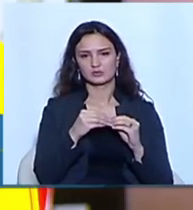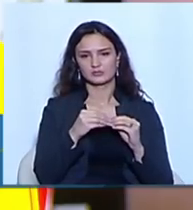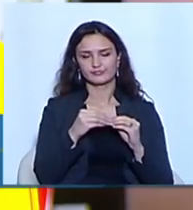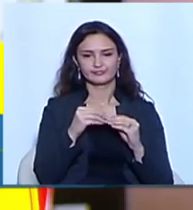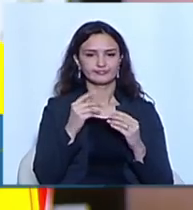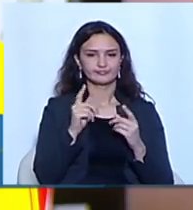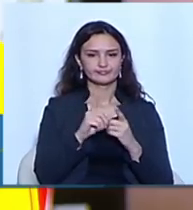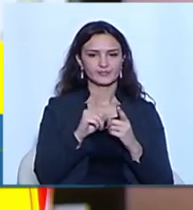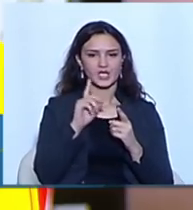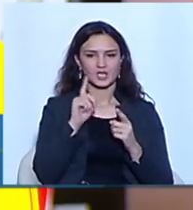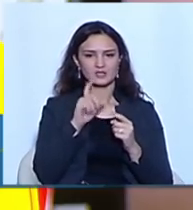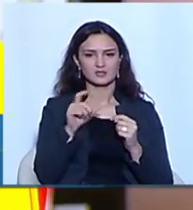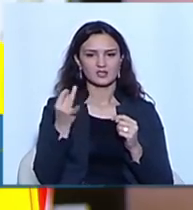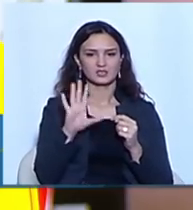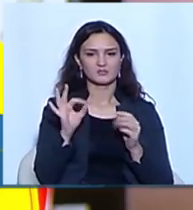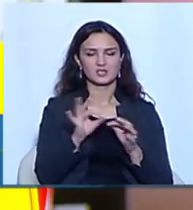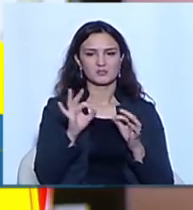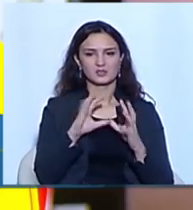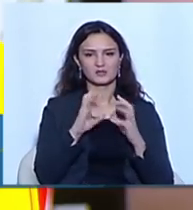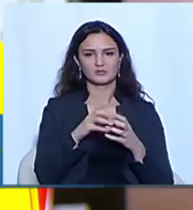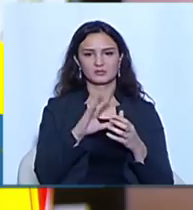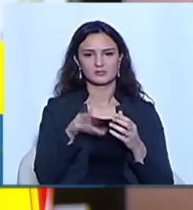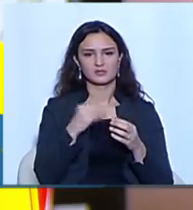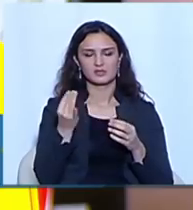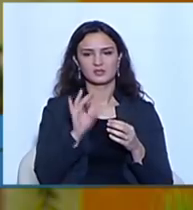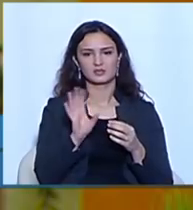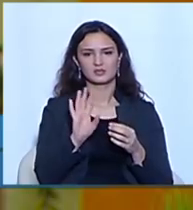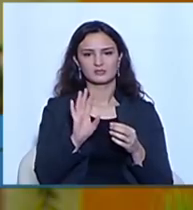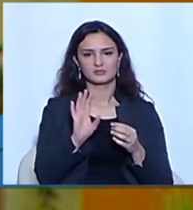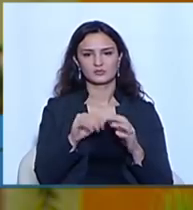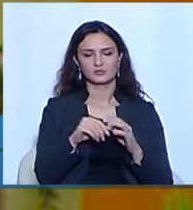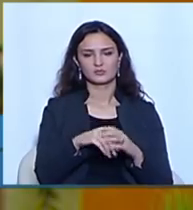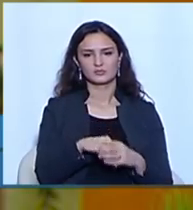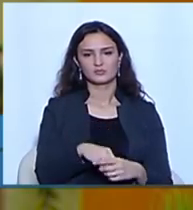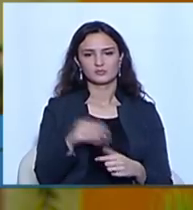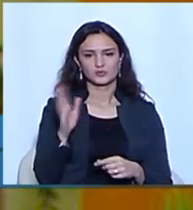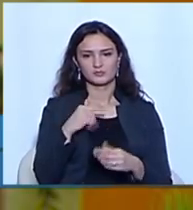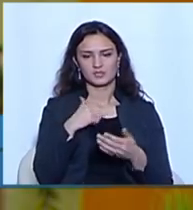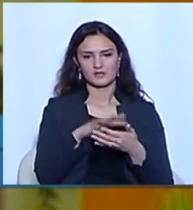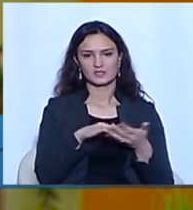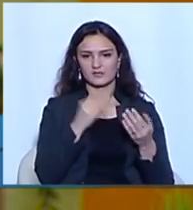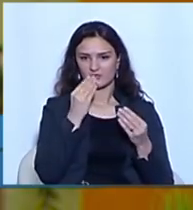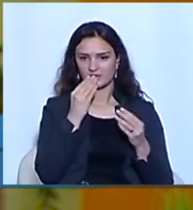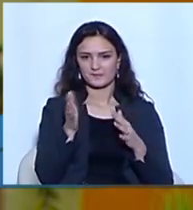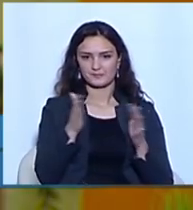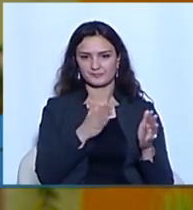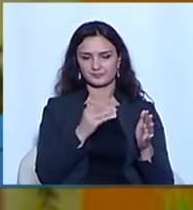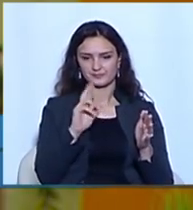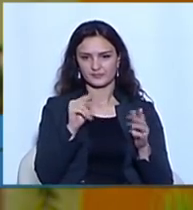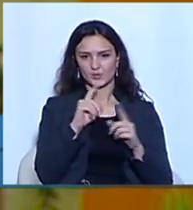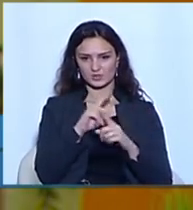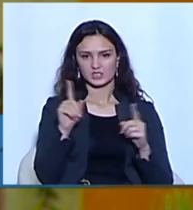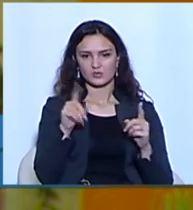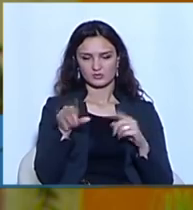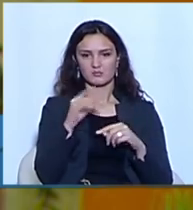აპათიური ახალგაზრდა, რომელსაც არაფერი ქვეყნის ურგზე არ აინტერესებს. განურჩევლობა. მოდით მე გავაგრძელებ კვების ზონას, შეიძლება